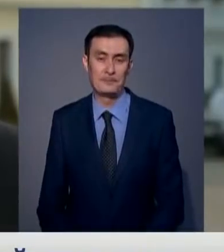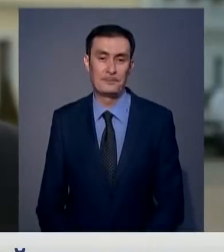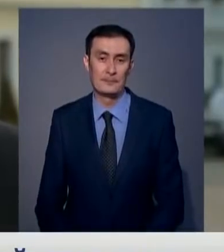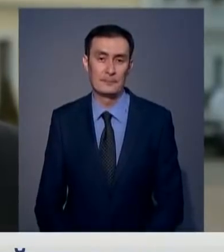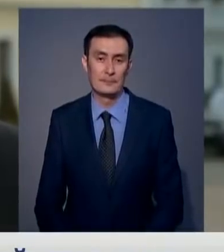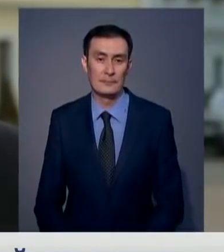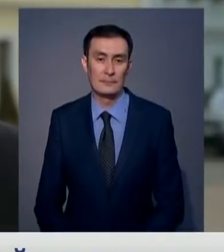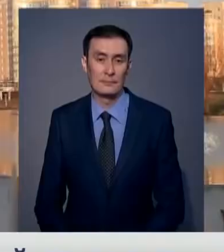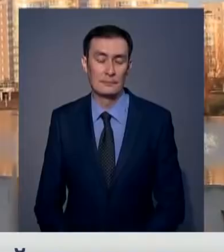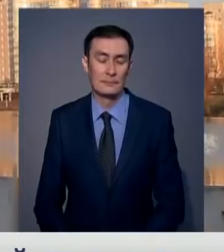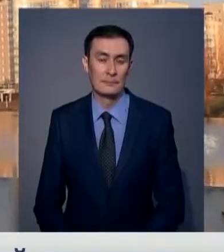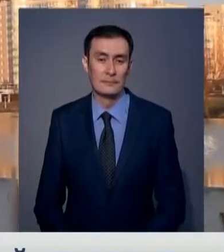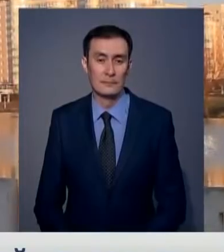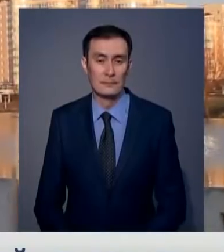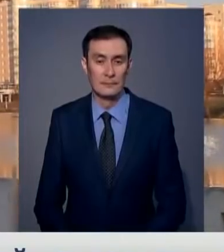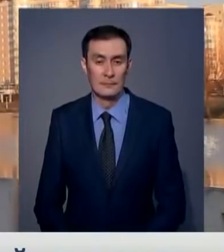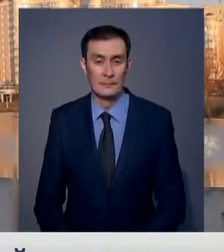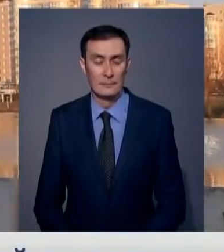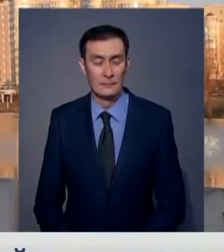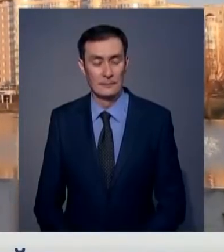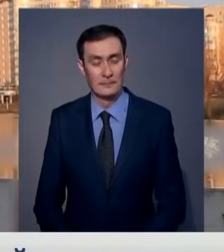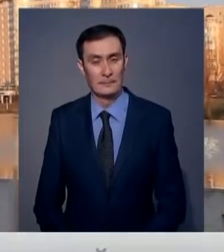Константин Никаноров, Хабар 24, Беларусь.